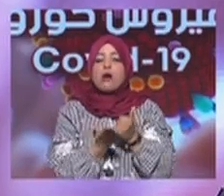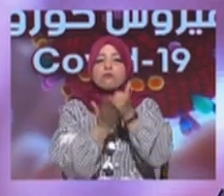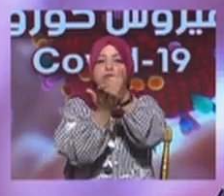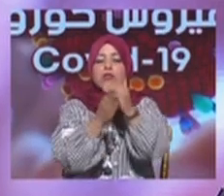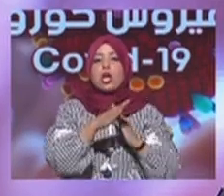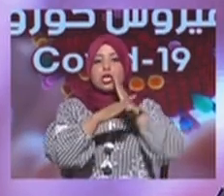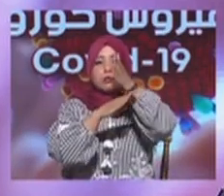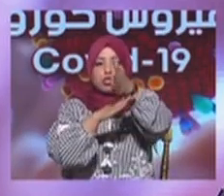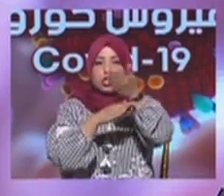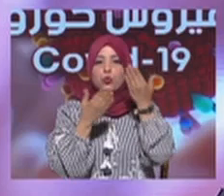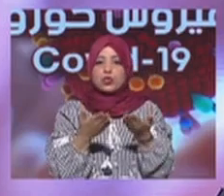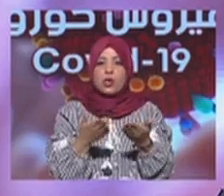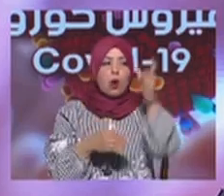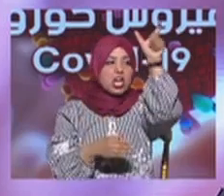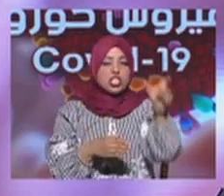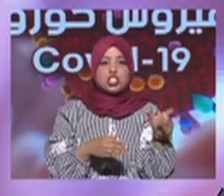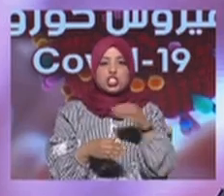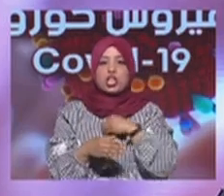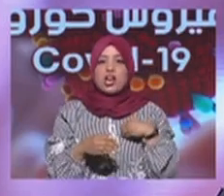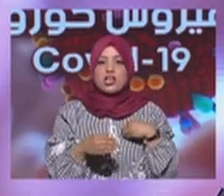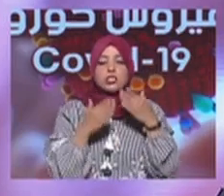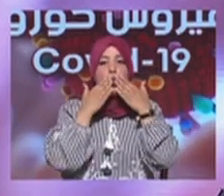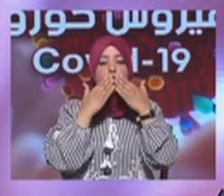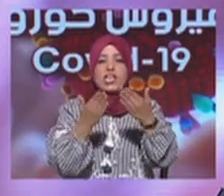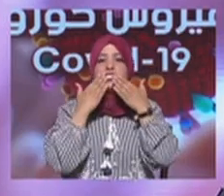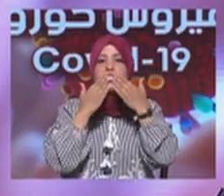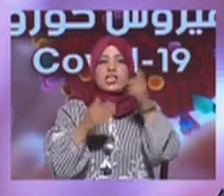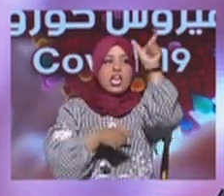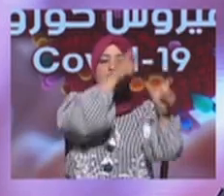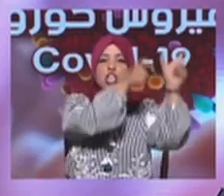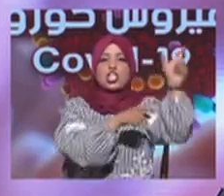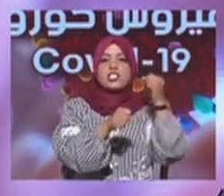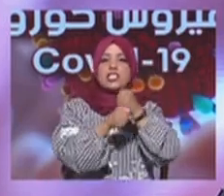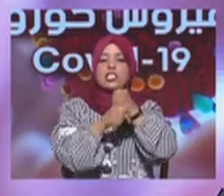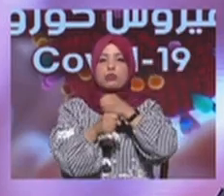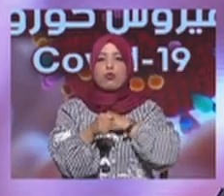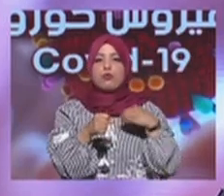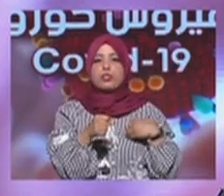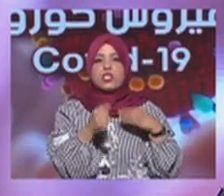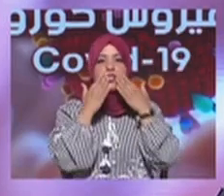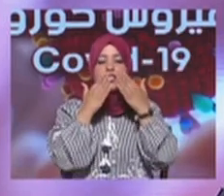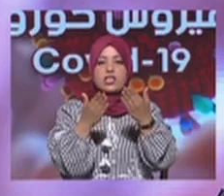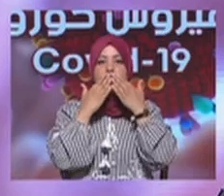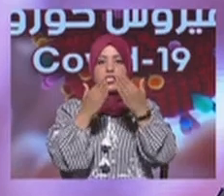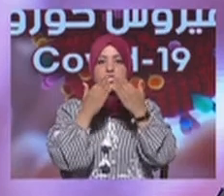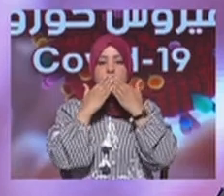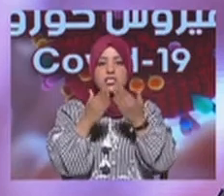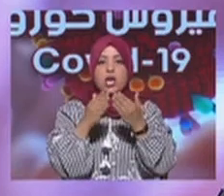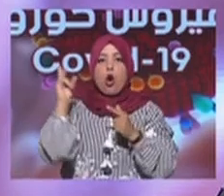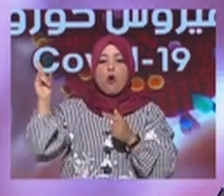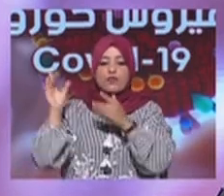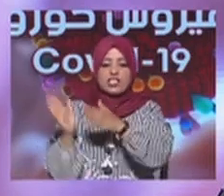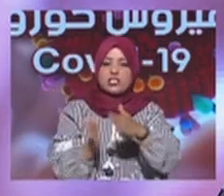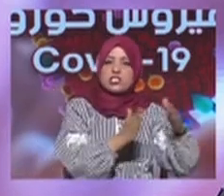التونسي الطبيب وتحية لكل الأطباء متاعنا وتحية لأطباء المستشفى العسكري وأطباء